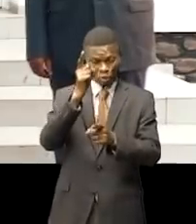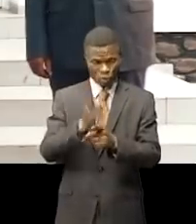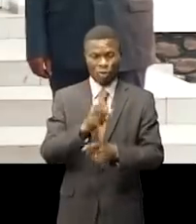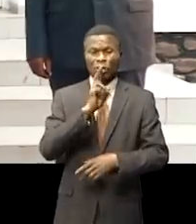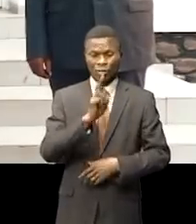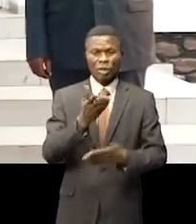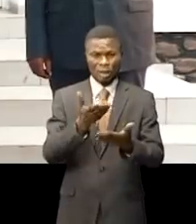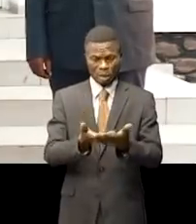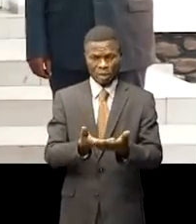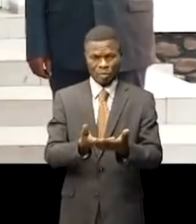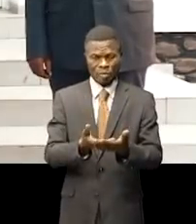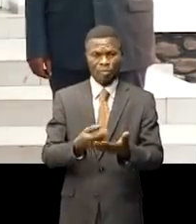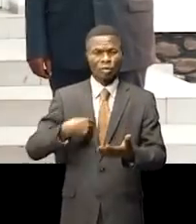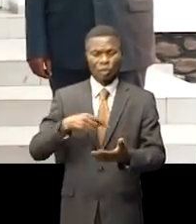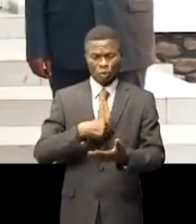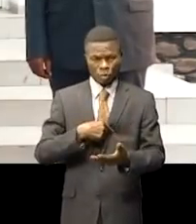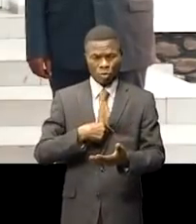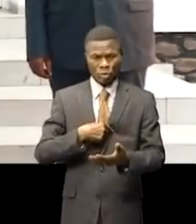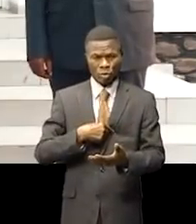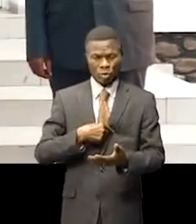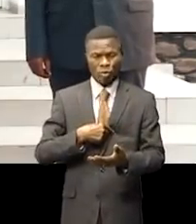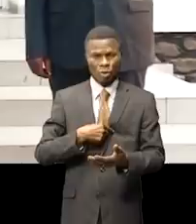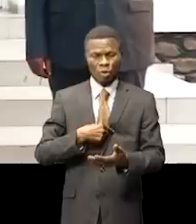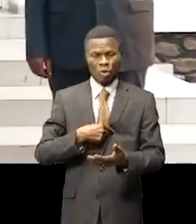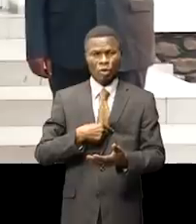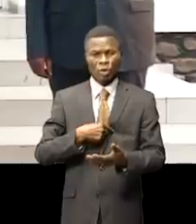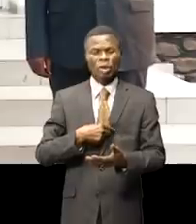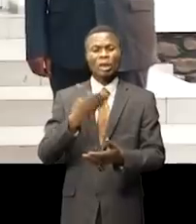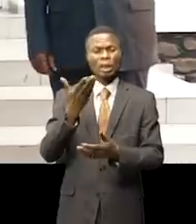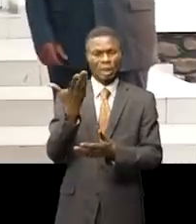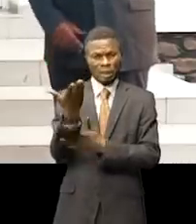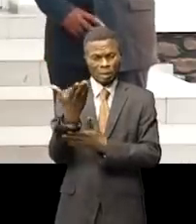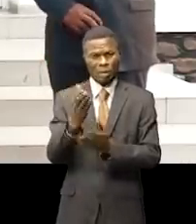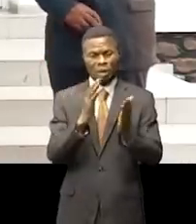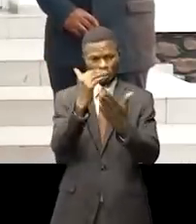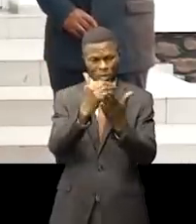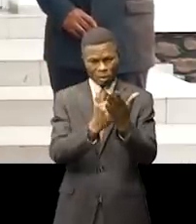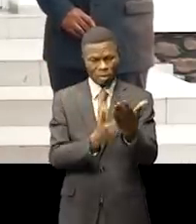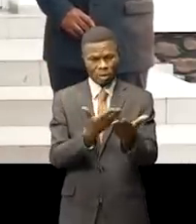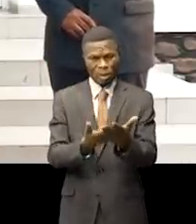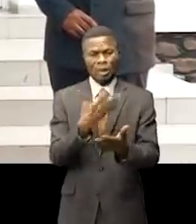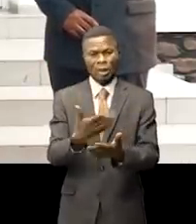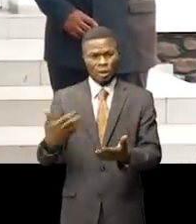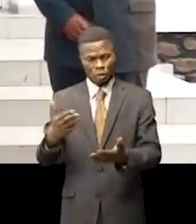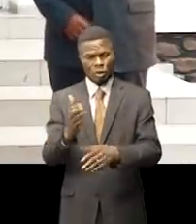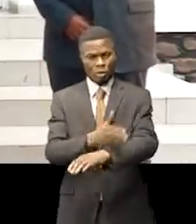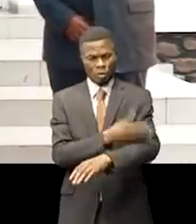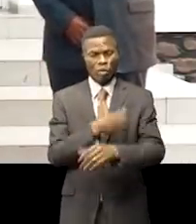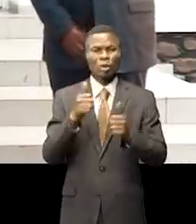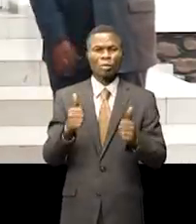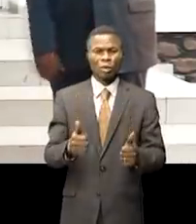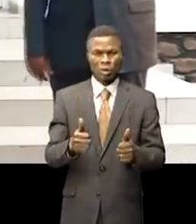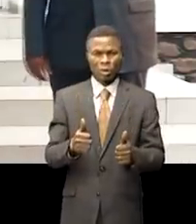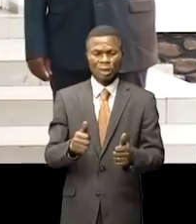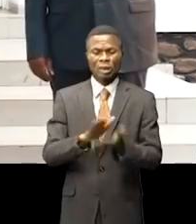et nous avons posé certains préalables que le choses avancent mieux qu'ils soient